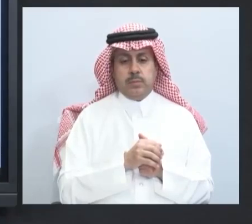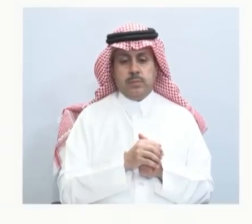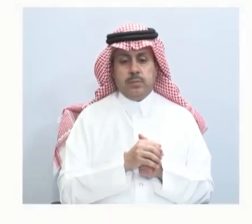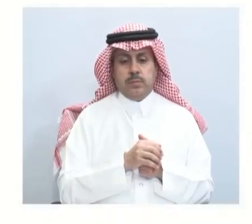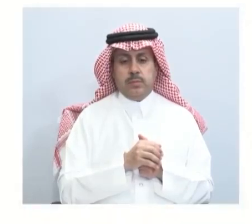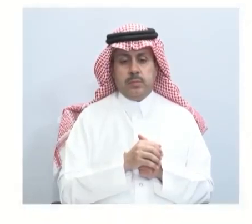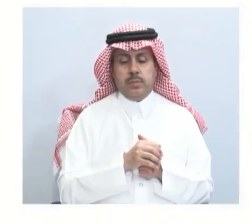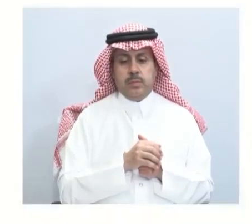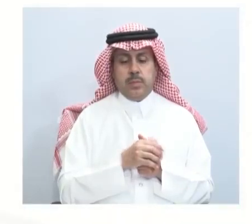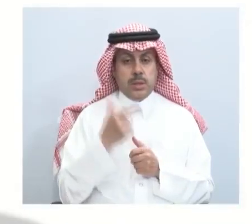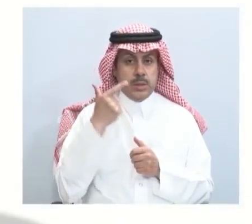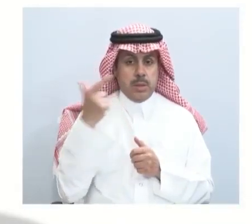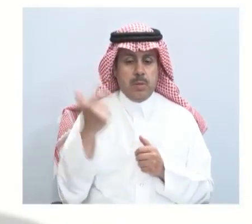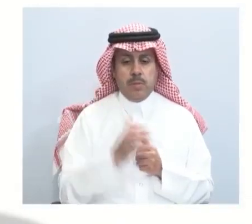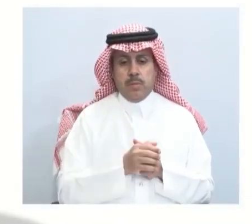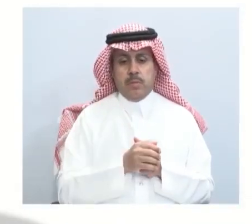الاخرين